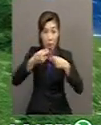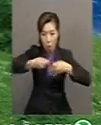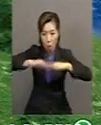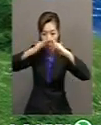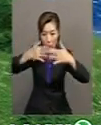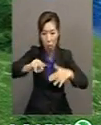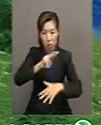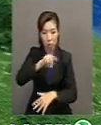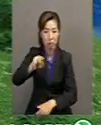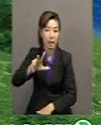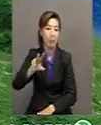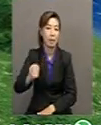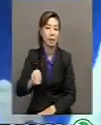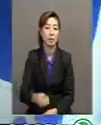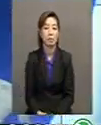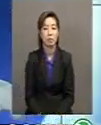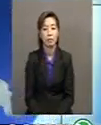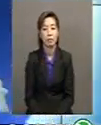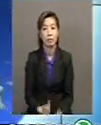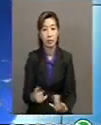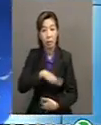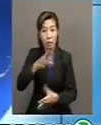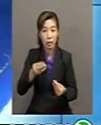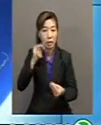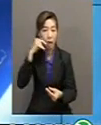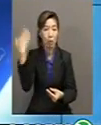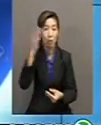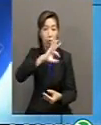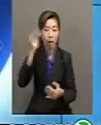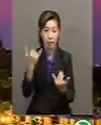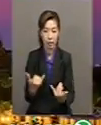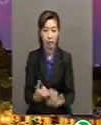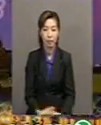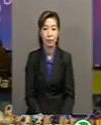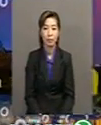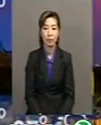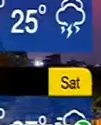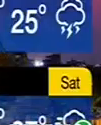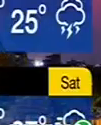สูง 2-3 เมตรกับทั้งหมดเป็นดินน้ำลมฟ้าพยากรณ์ช่วงเย็นวันนี้กับ